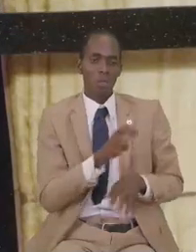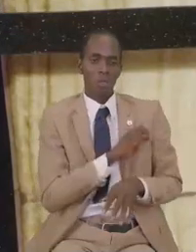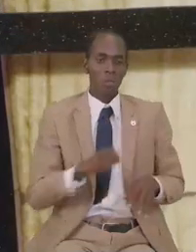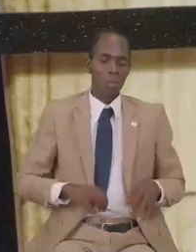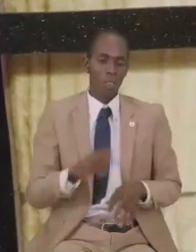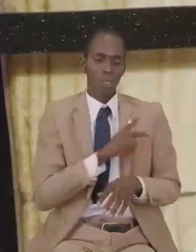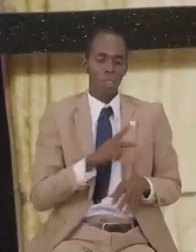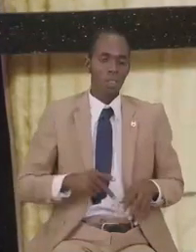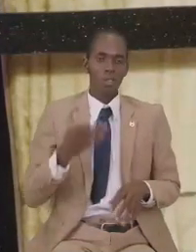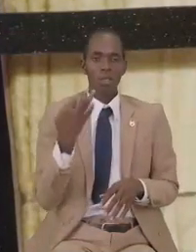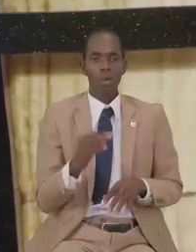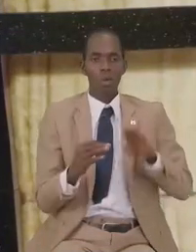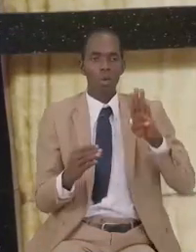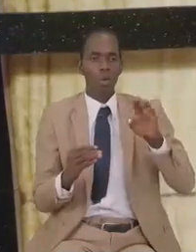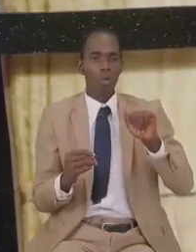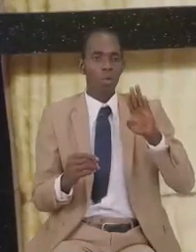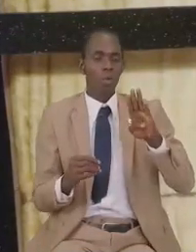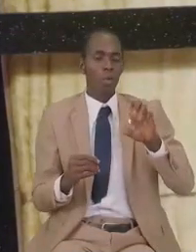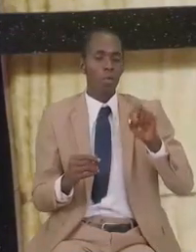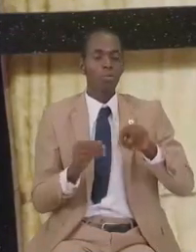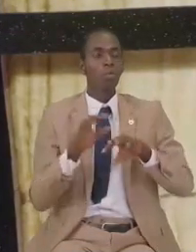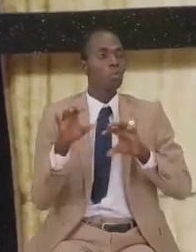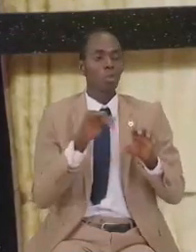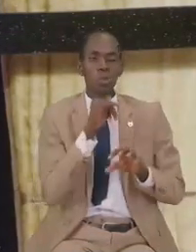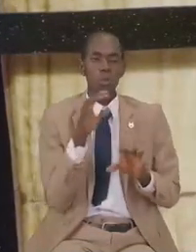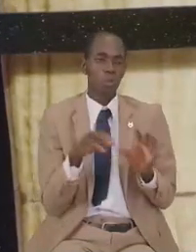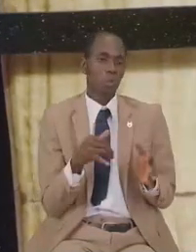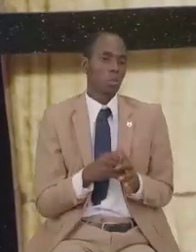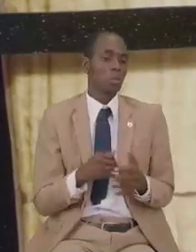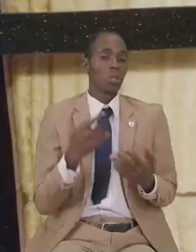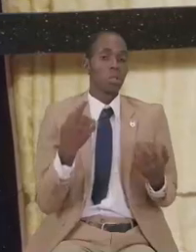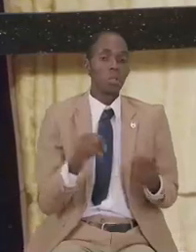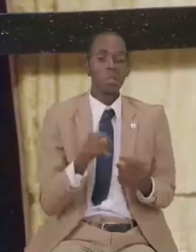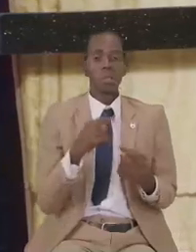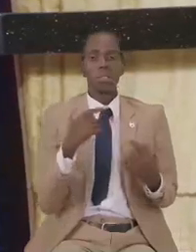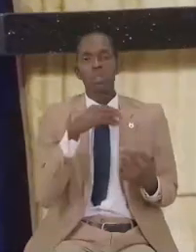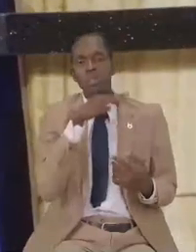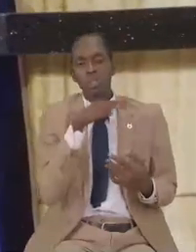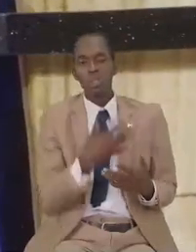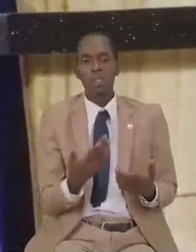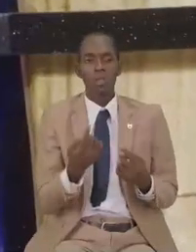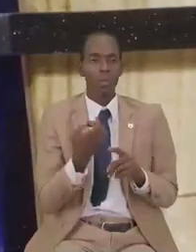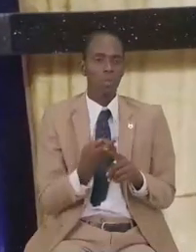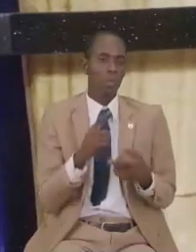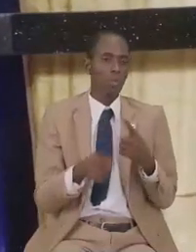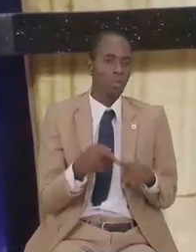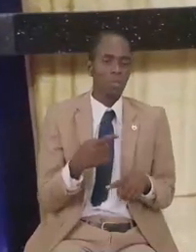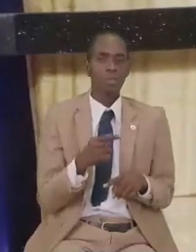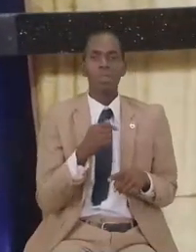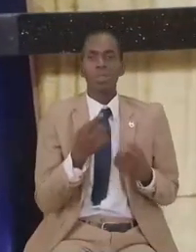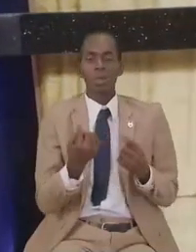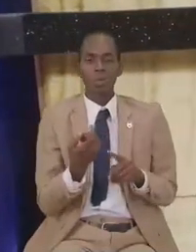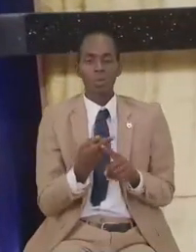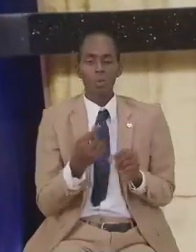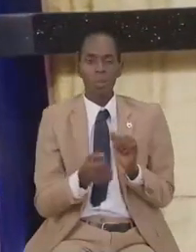Babylone, du roi de Babylone, qui ne commette point d'iniquité, l'iniquité venant d'un ami, l'iniquité venant d'un favori,